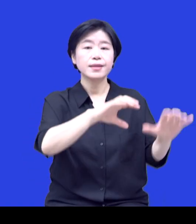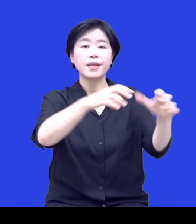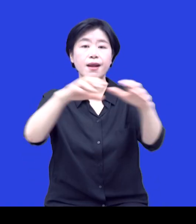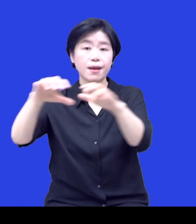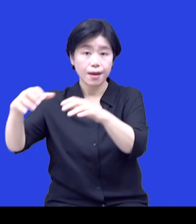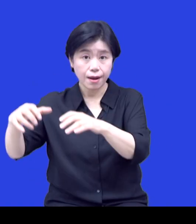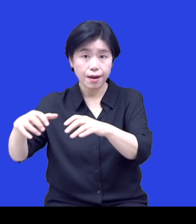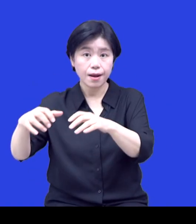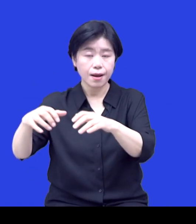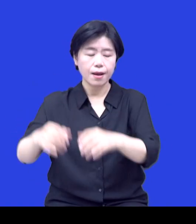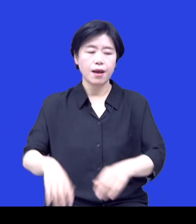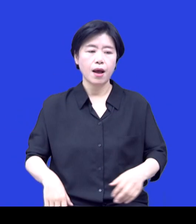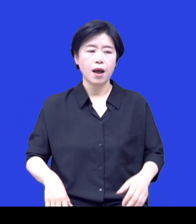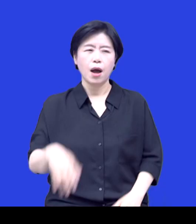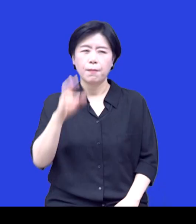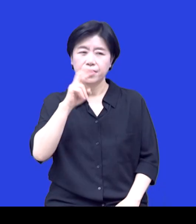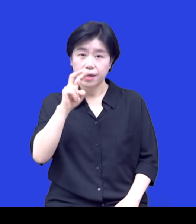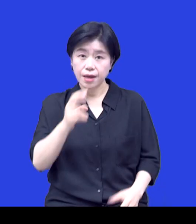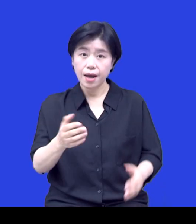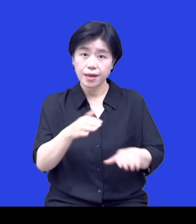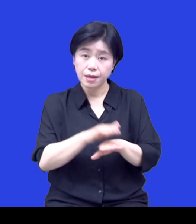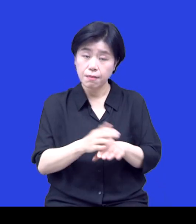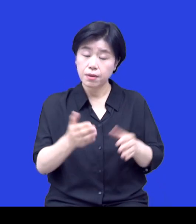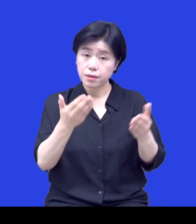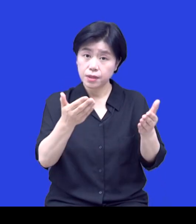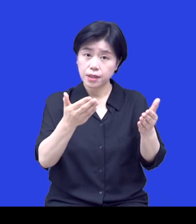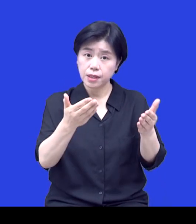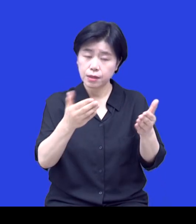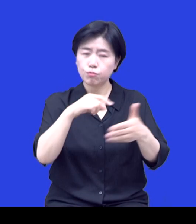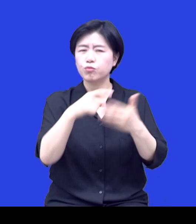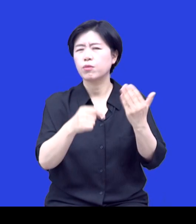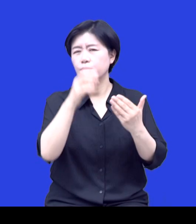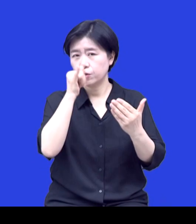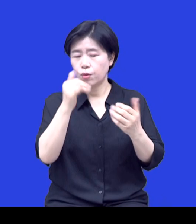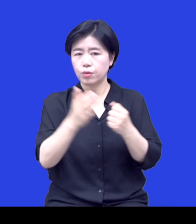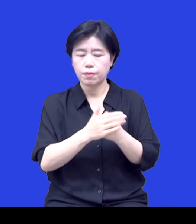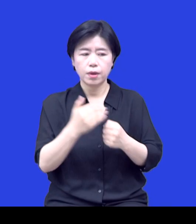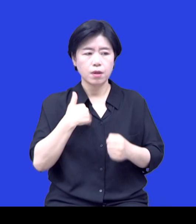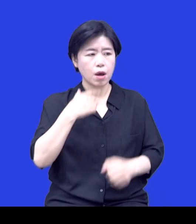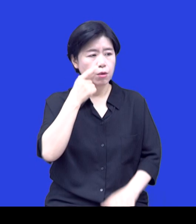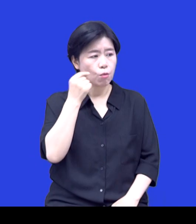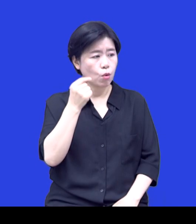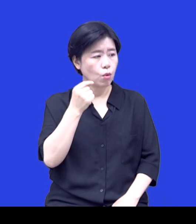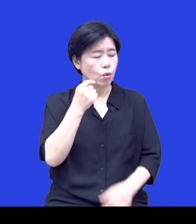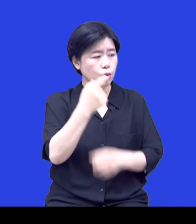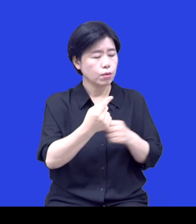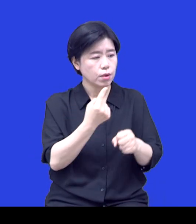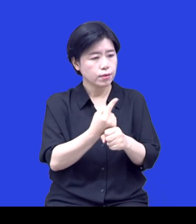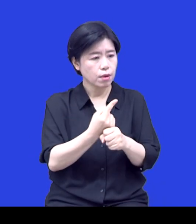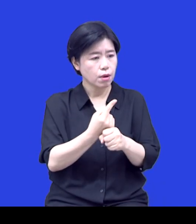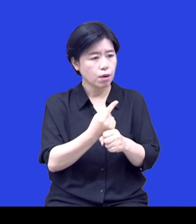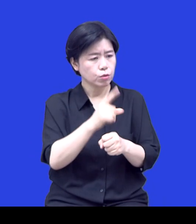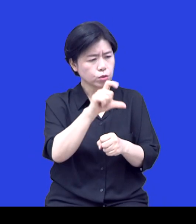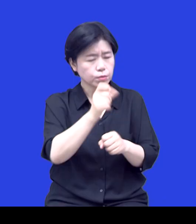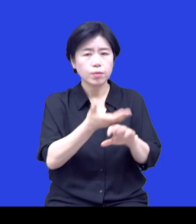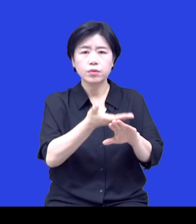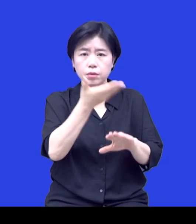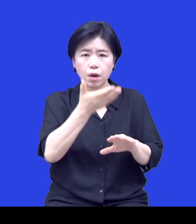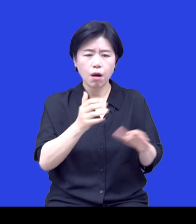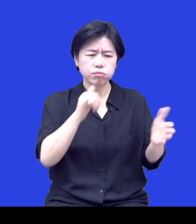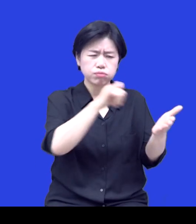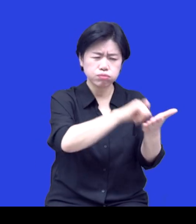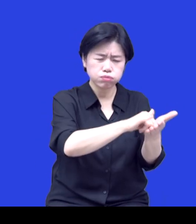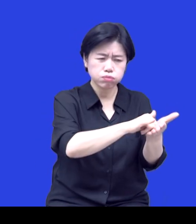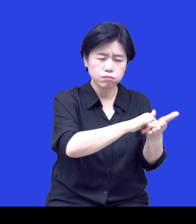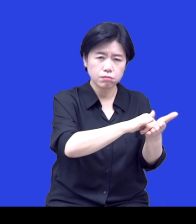하는데 제가 많이 1년에 일본을 한 15번 이상 가고 대만에 왔다 갔다 하는데 대만에 갔다 오는데 비행기